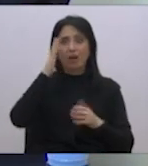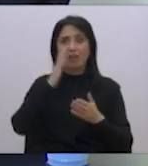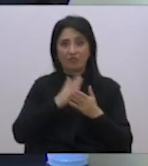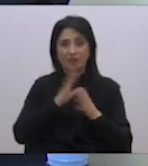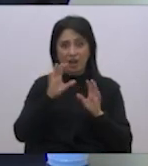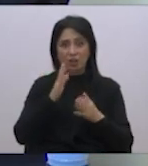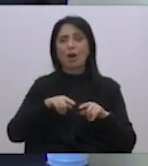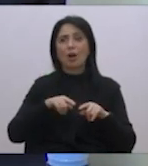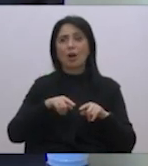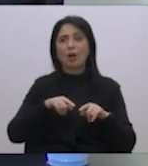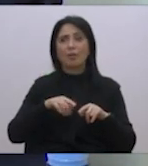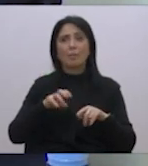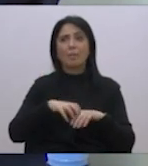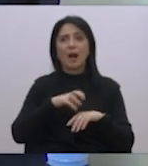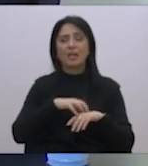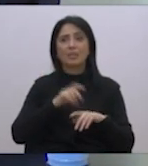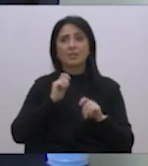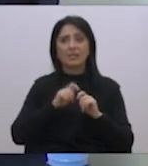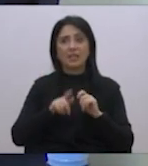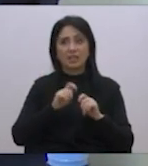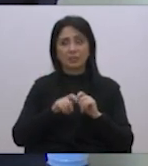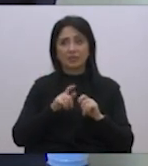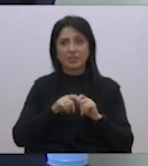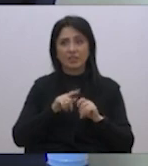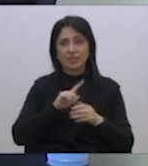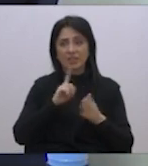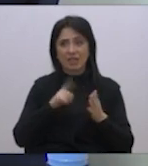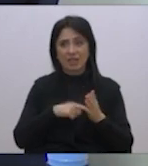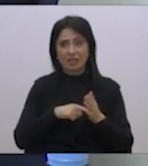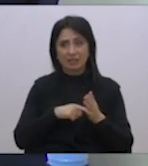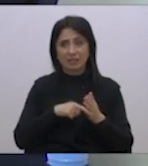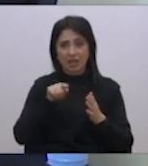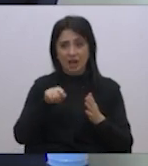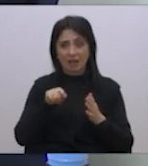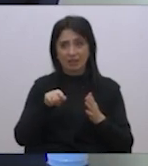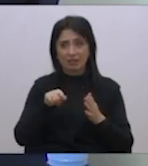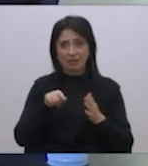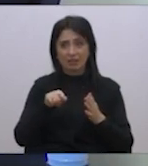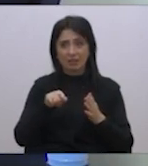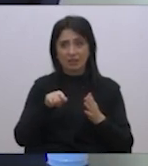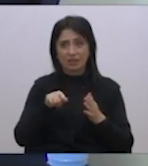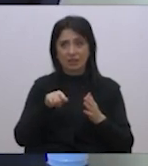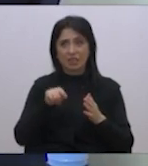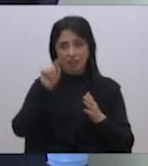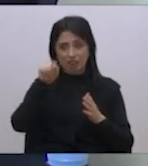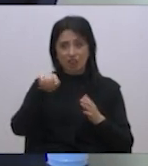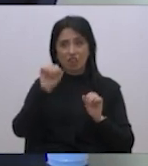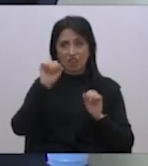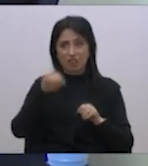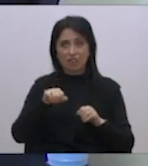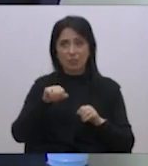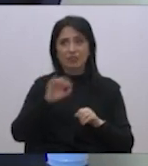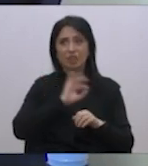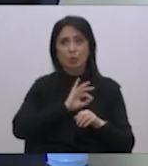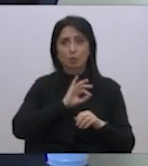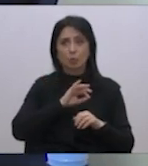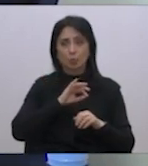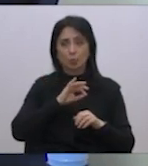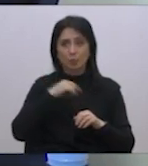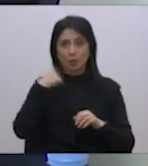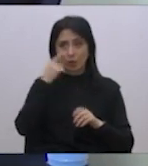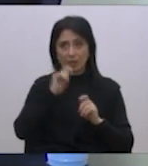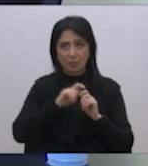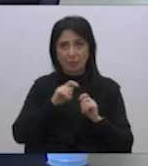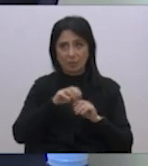state și Icos. Partii ebis da finanțe bis, sakit hi, ajak, se ic cei de la juridul pereba da